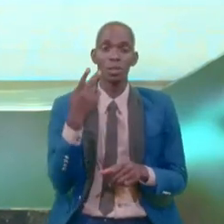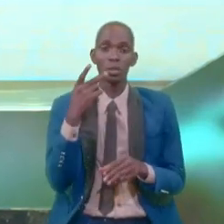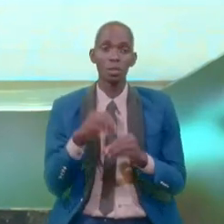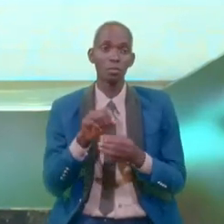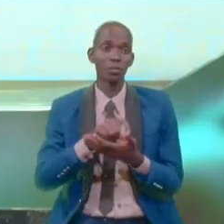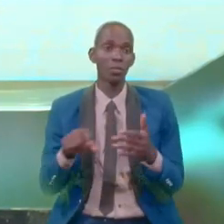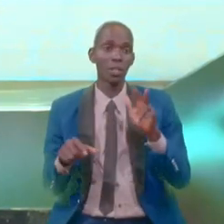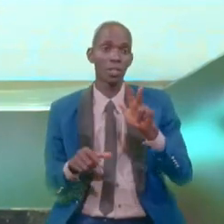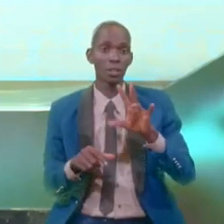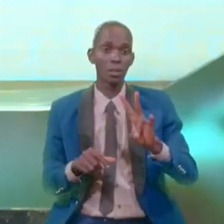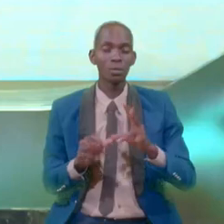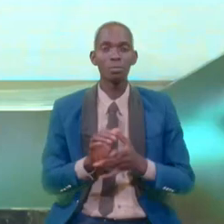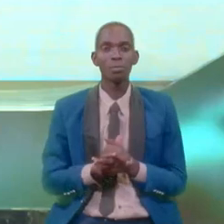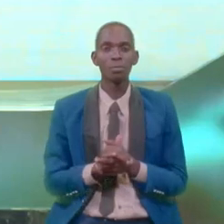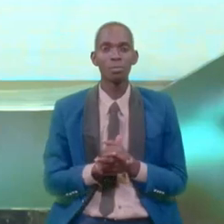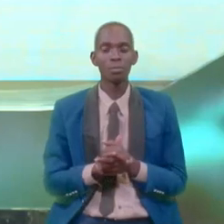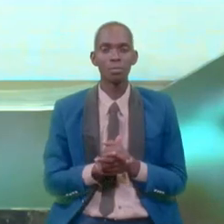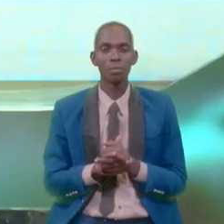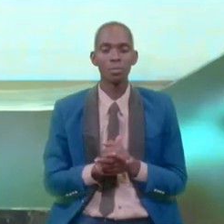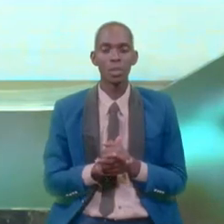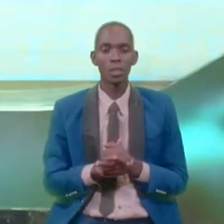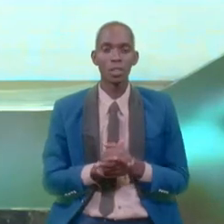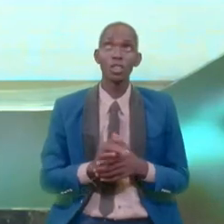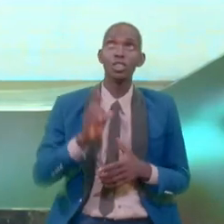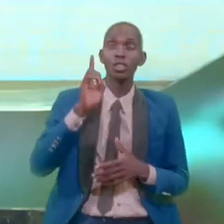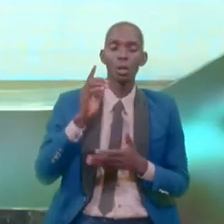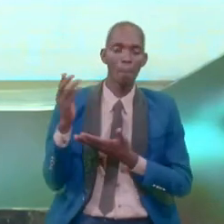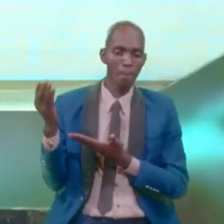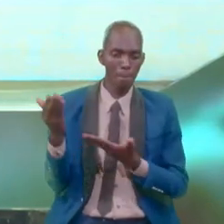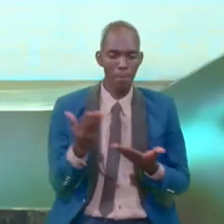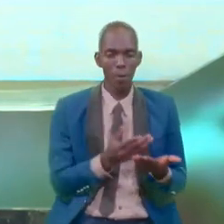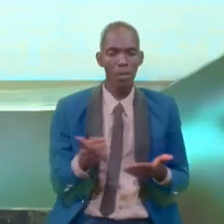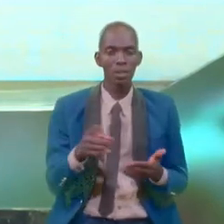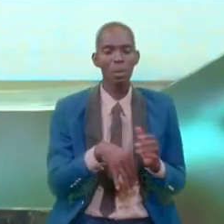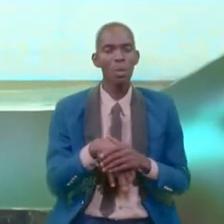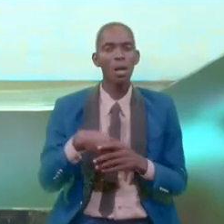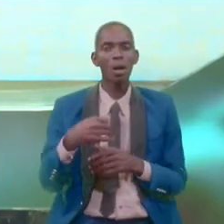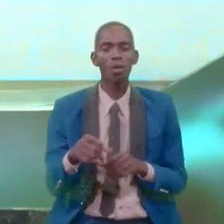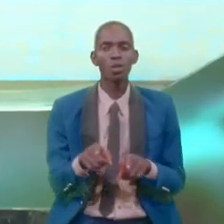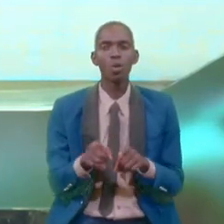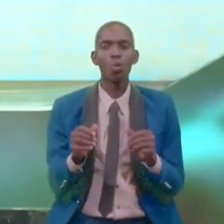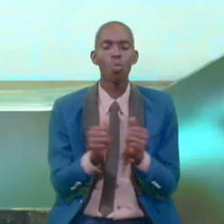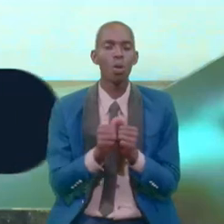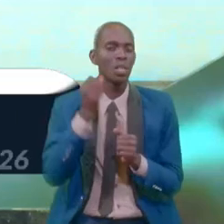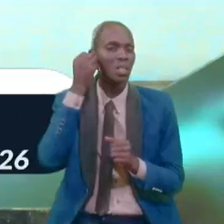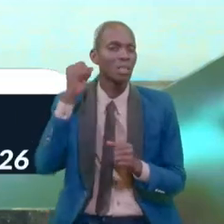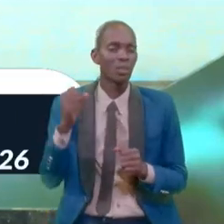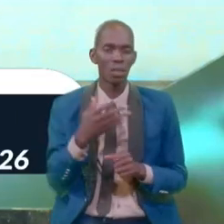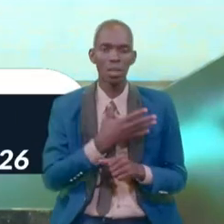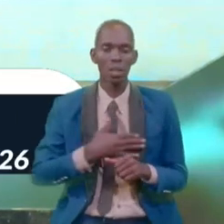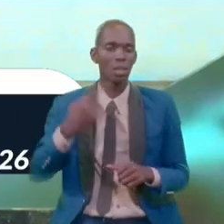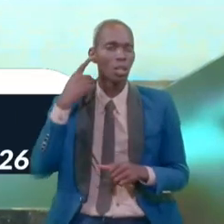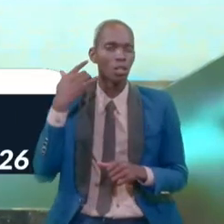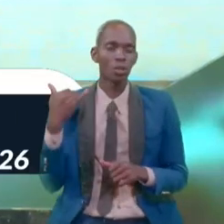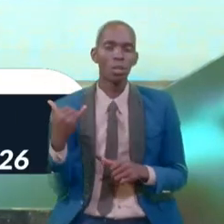Voyons le verset 37. Il fit sortir son peuple avec de l'argent et